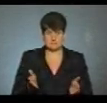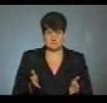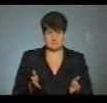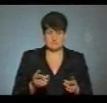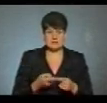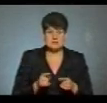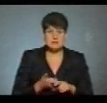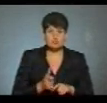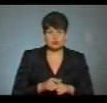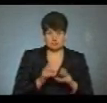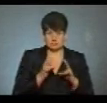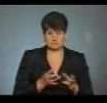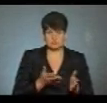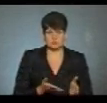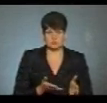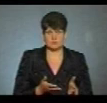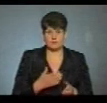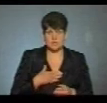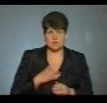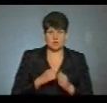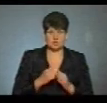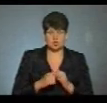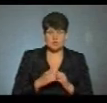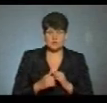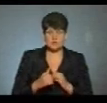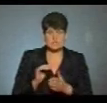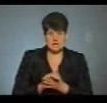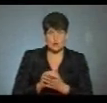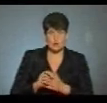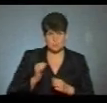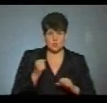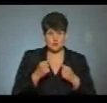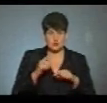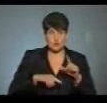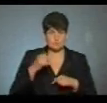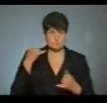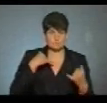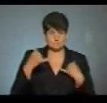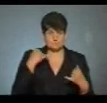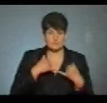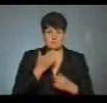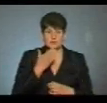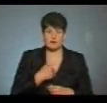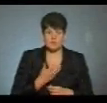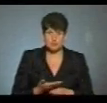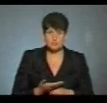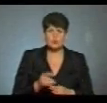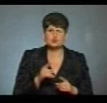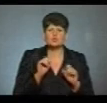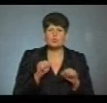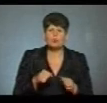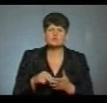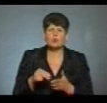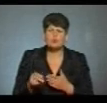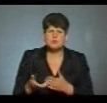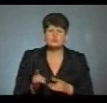це вкрай небезпечно. До мене часто, знову ж таки, знайомі, друзі, родичі телефонують і питають, що можна